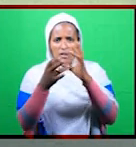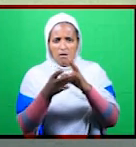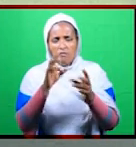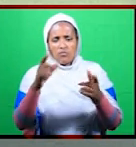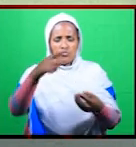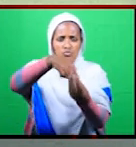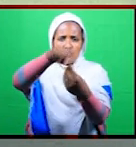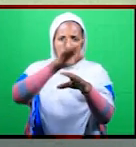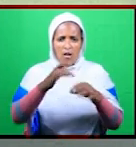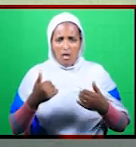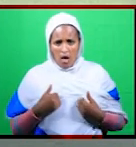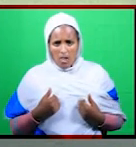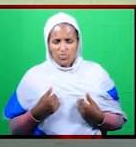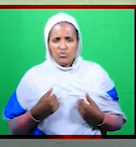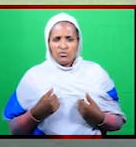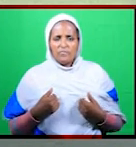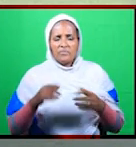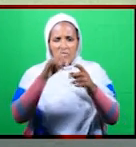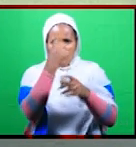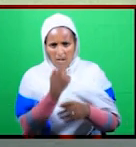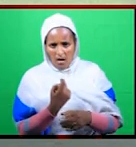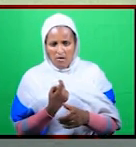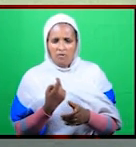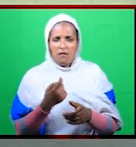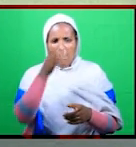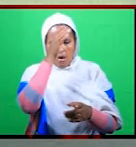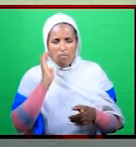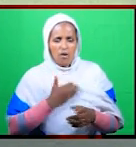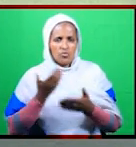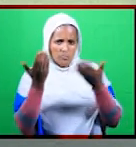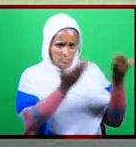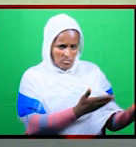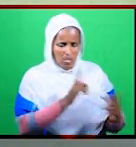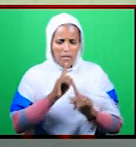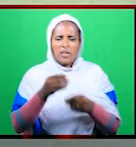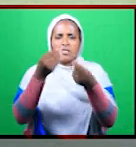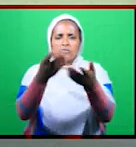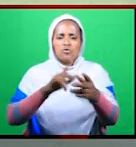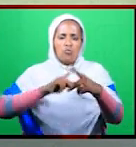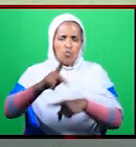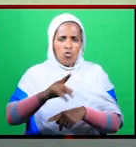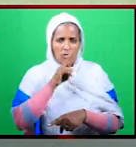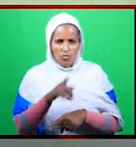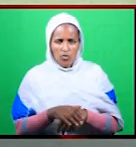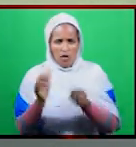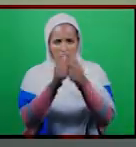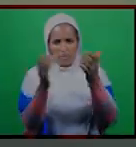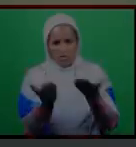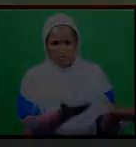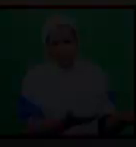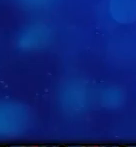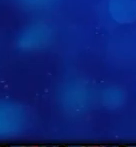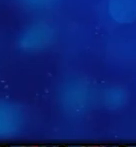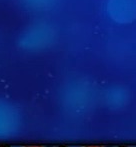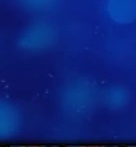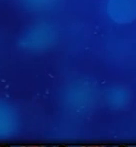በትዳርና በጋብቻ ዙሪያ ላይ ያላቸውን ጥያቄ አባቶች አቅርበው መልስ የሚሰጥበት መርሃ ግብር ነው። አብረን